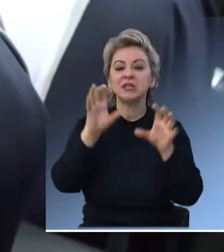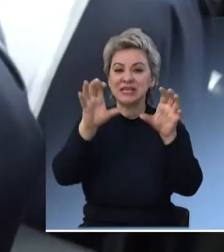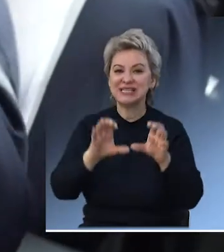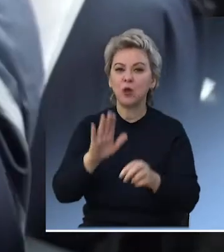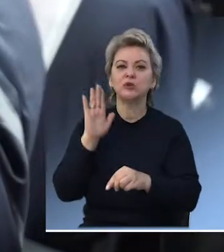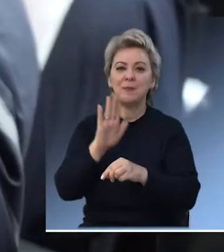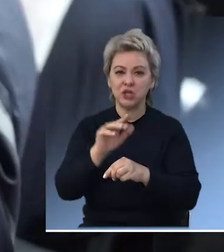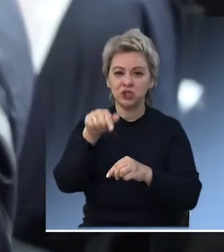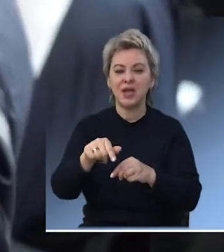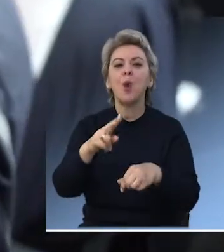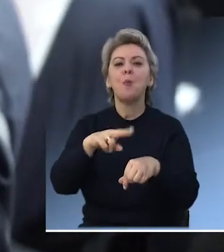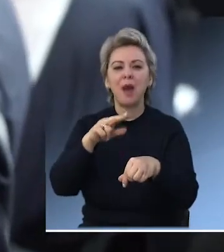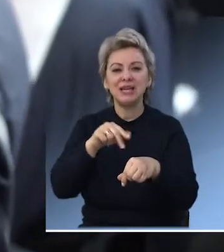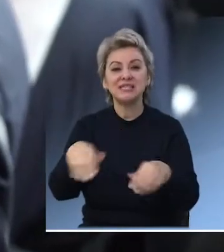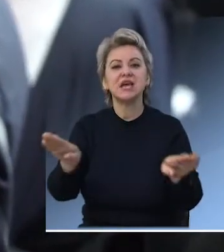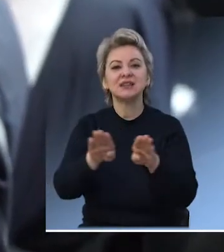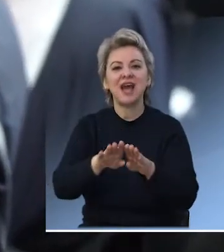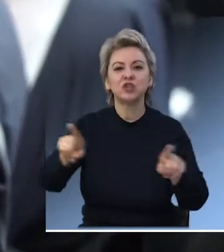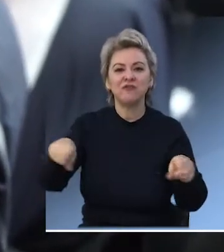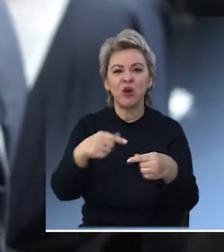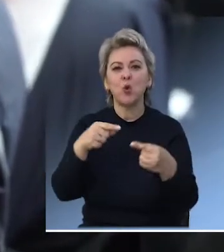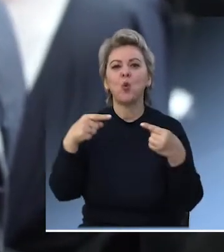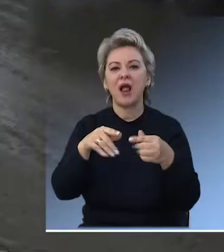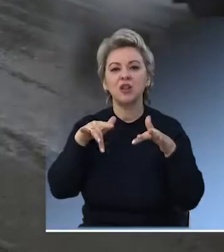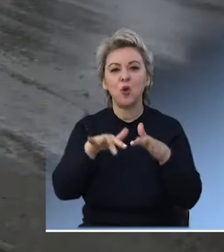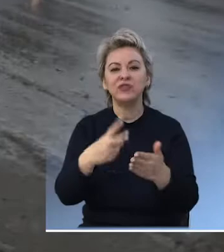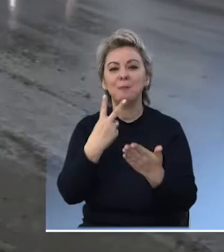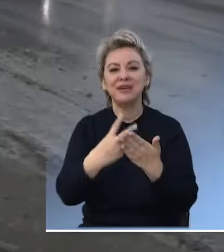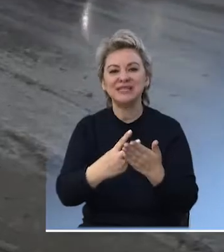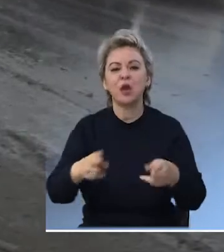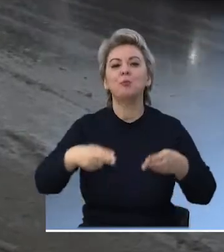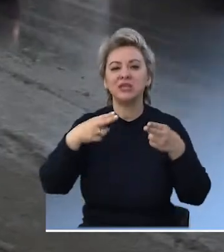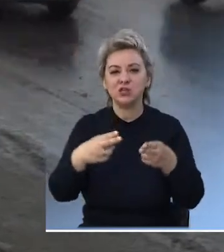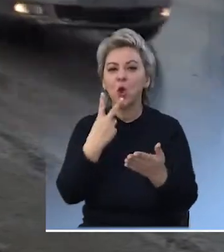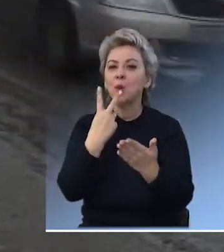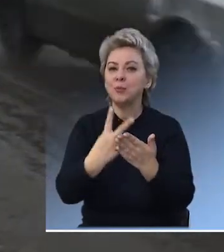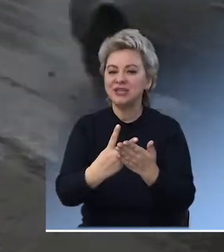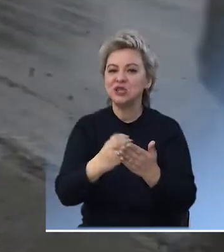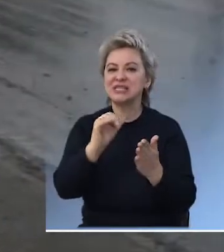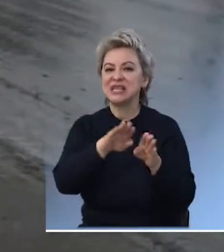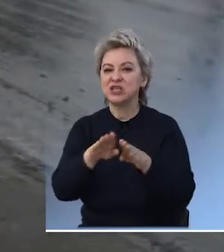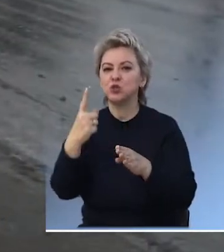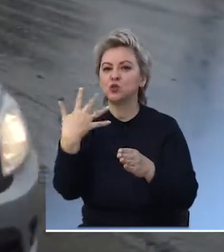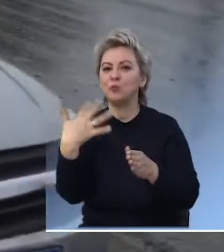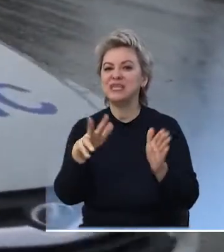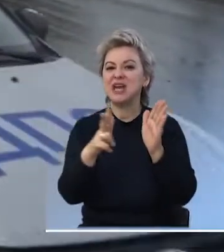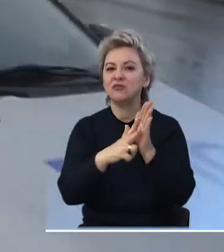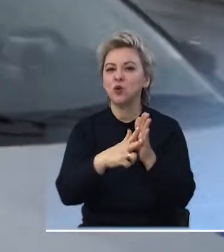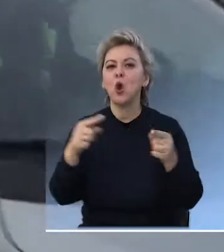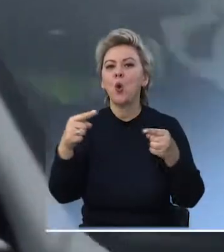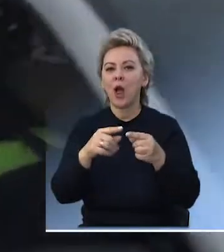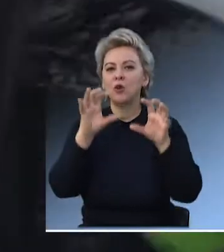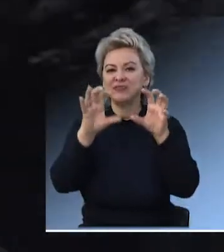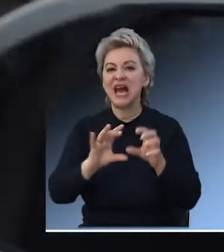«Неповиновение законному распоряжению сотрудника полиции», а также возбуждены уголовные дела по признакам преступлений, предусмотренных статьей